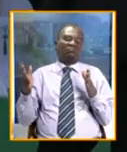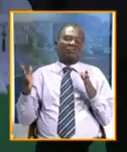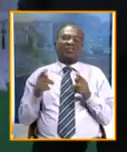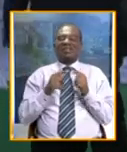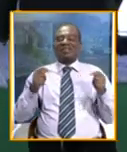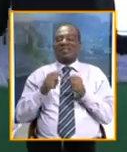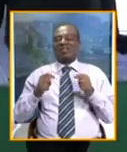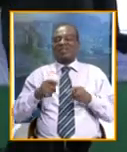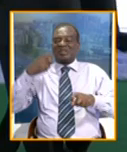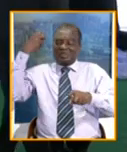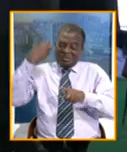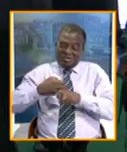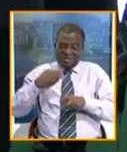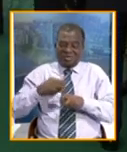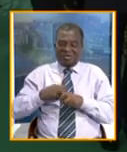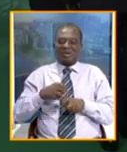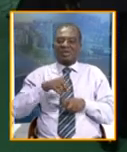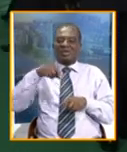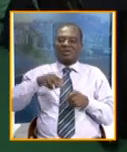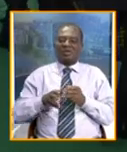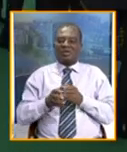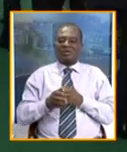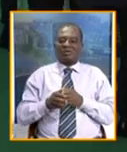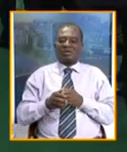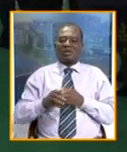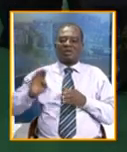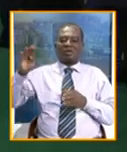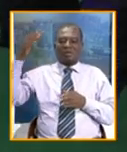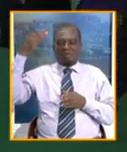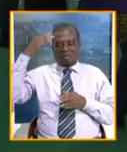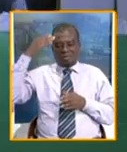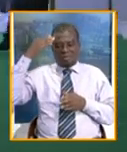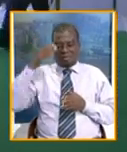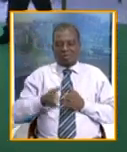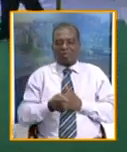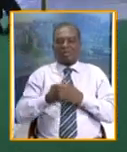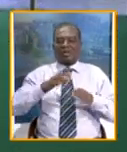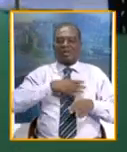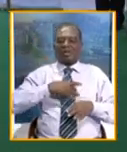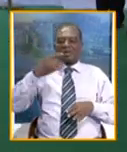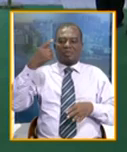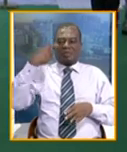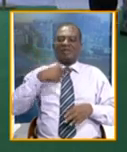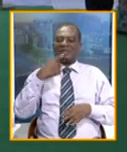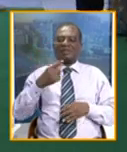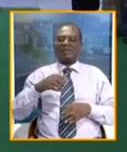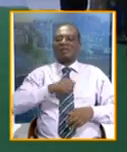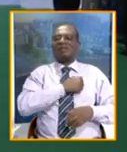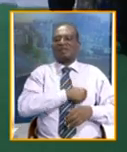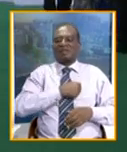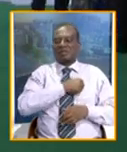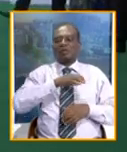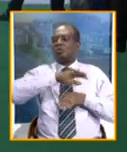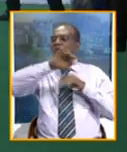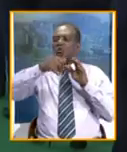conduite par le Premier ministre par intérim Patrick Hachi, s'est rendue à la résidence du Premier ministre Ahmed Bakayoko pour exprimer sa compassion et toute sa